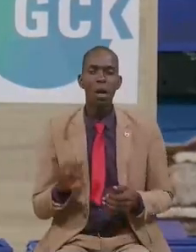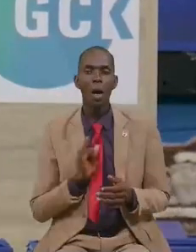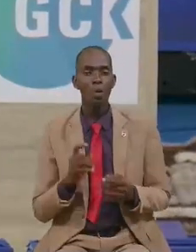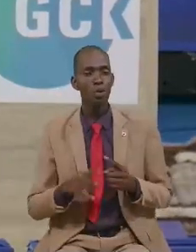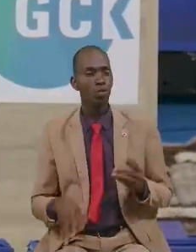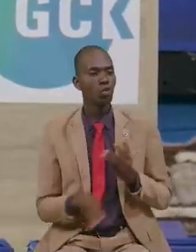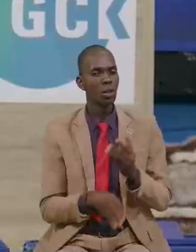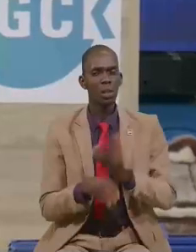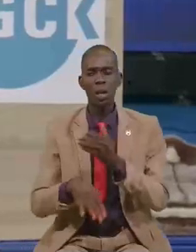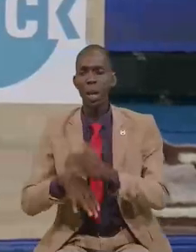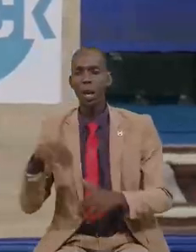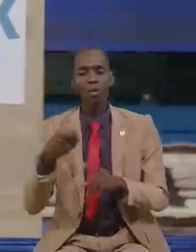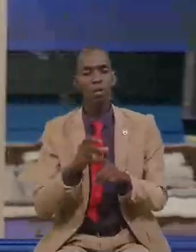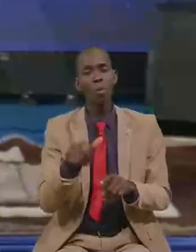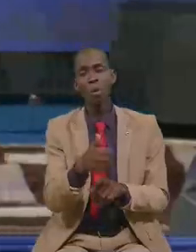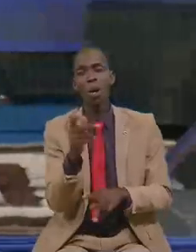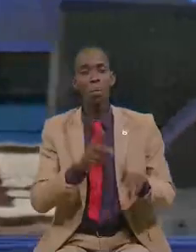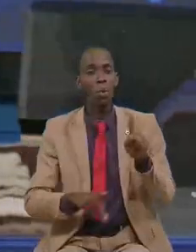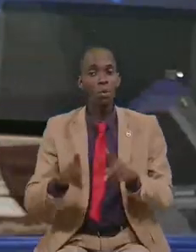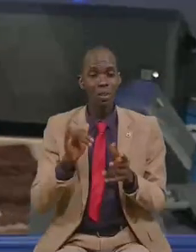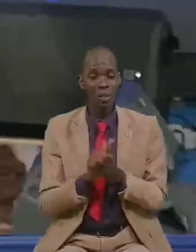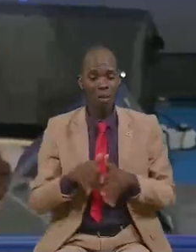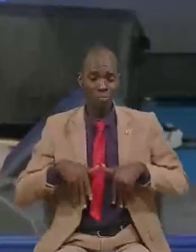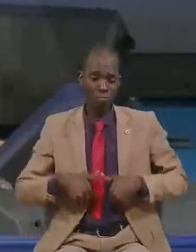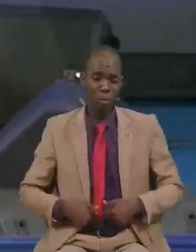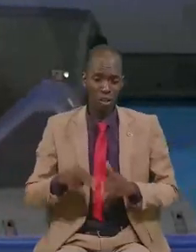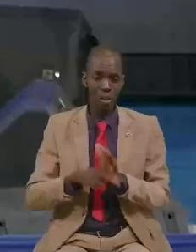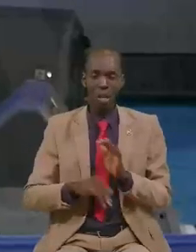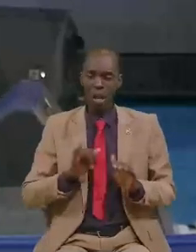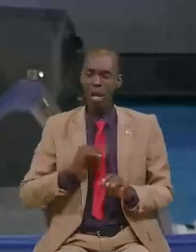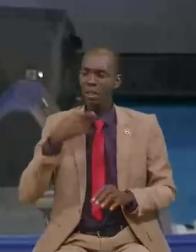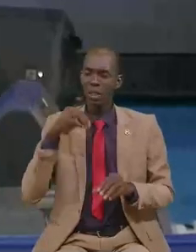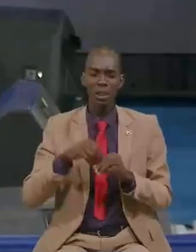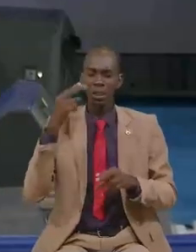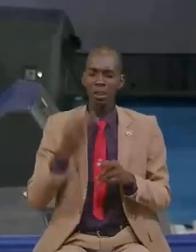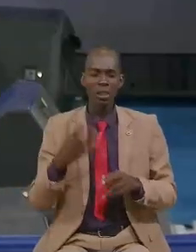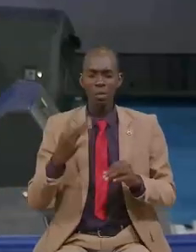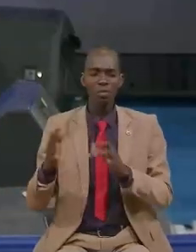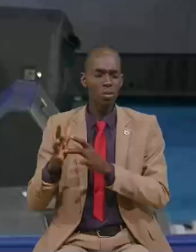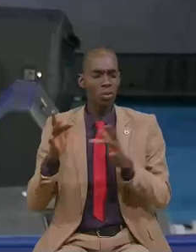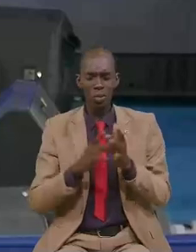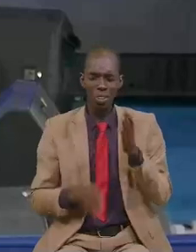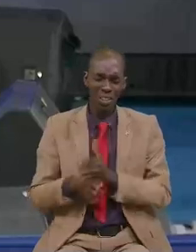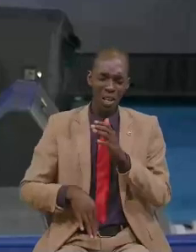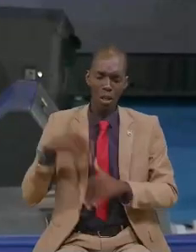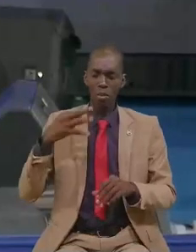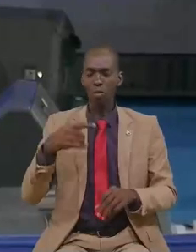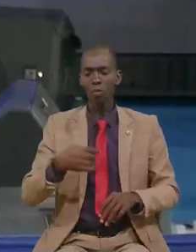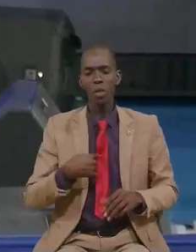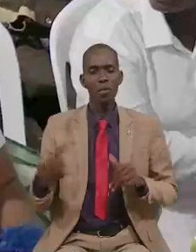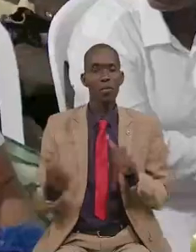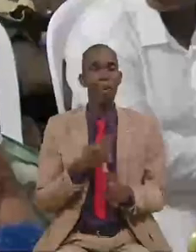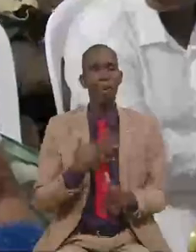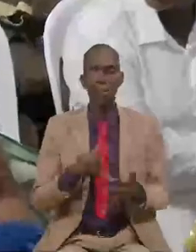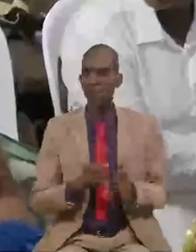là-bas, dans la vie de ces gens-là, cette fatigue, je dis au nom de Jésus, sors de moi. Et elle est